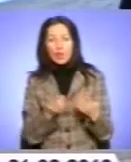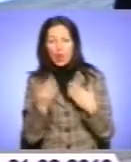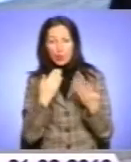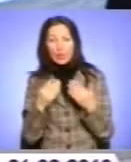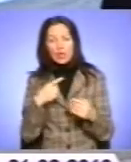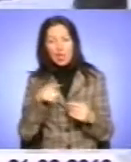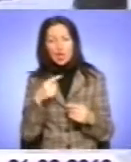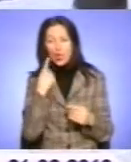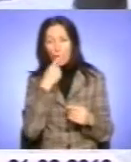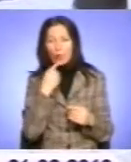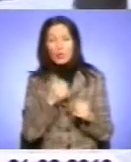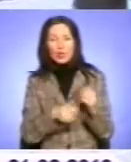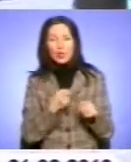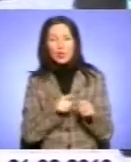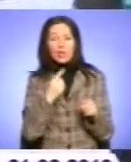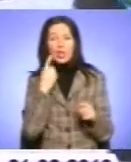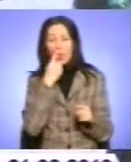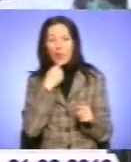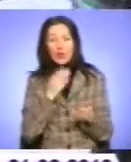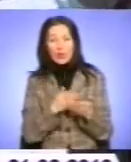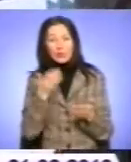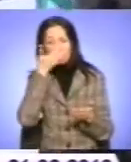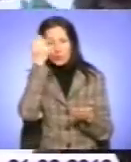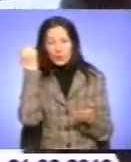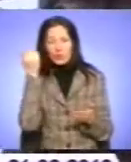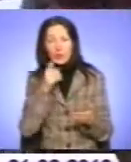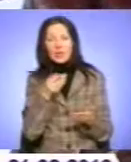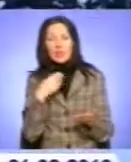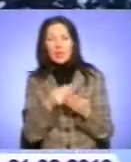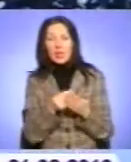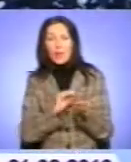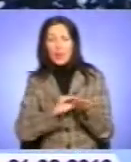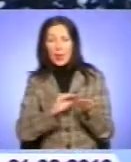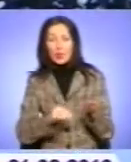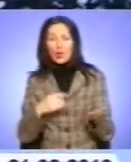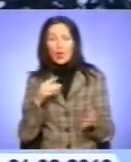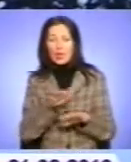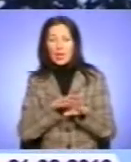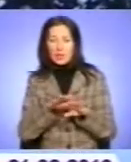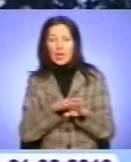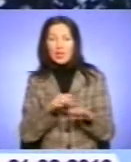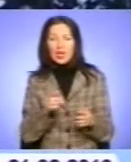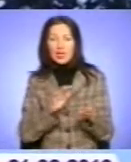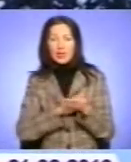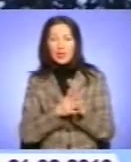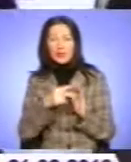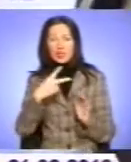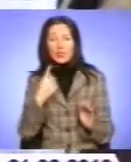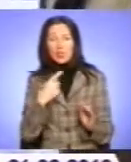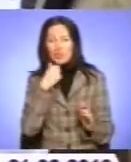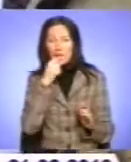потрапляють у забуття. За даними Всеукраїнського перепису населення, станом на 2001 рік в Україні